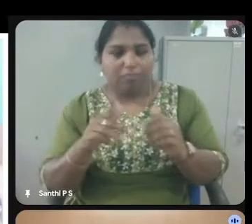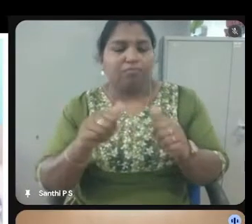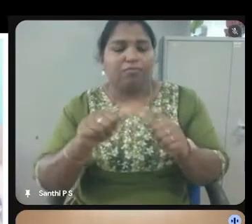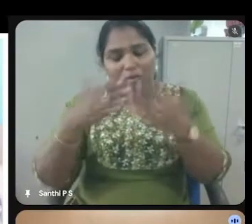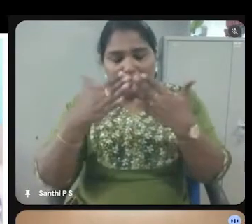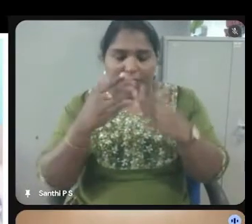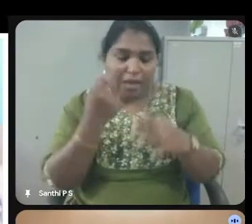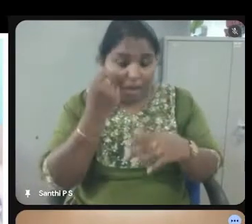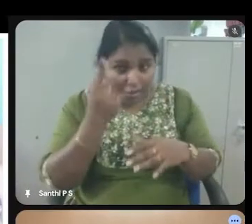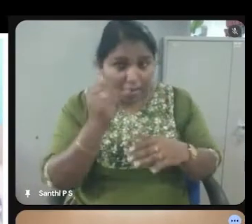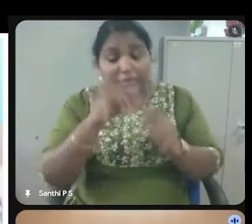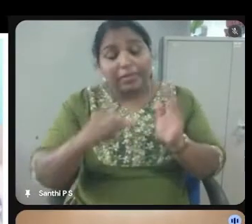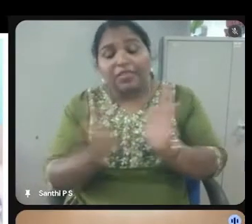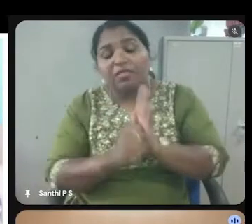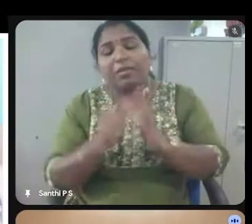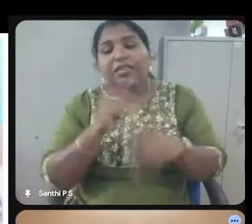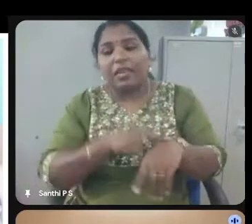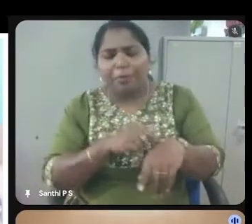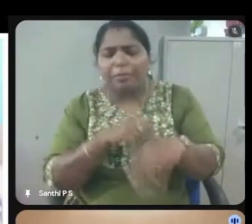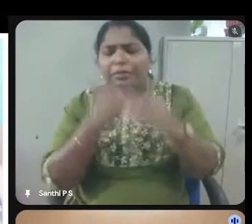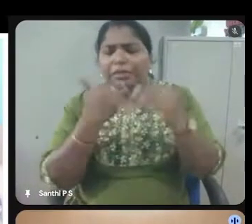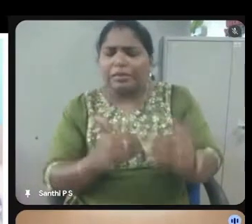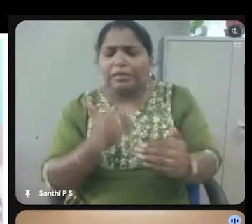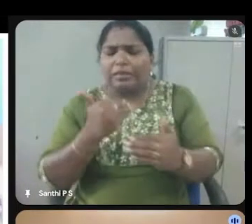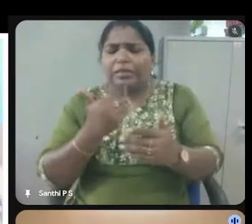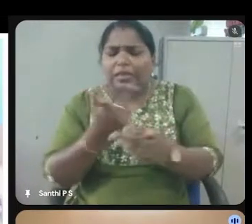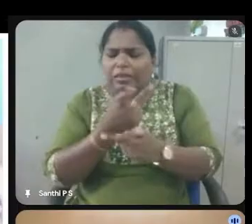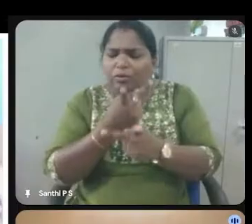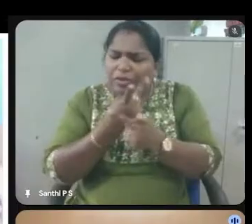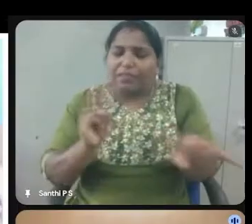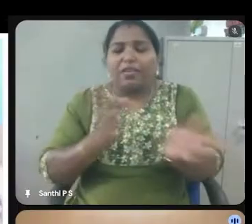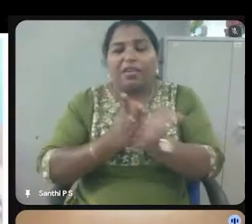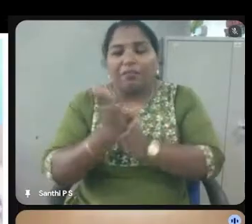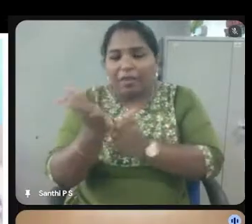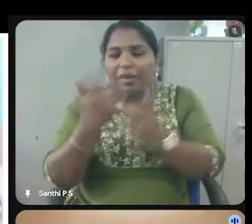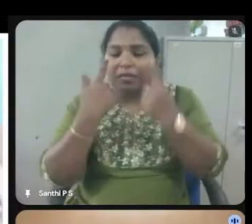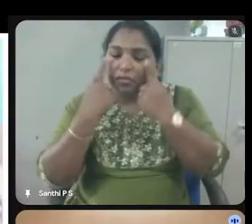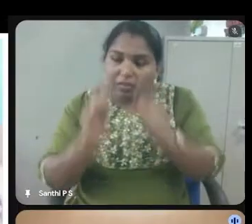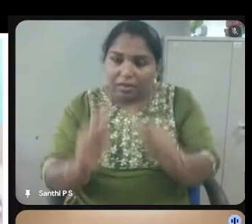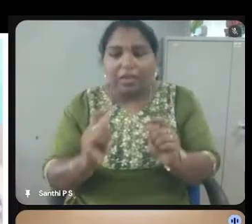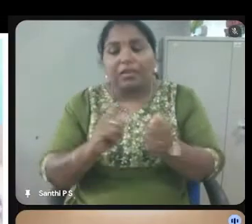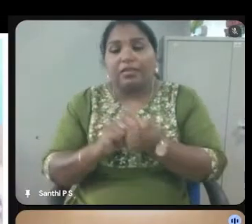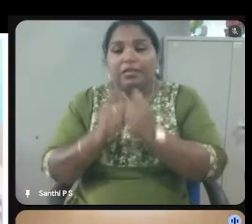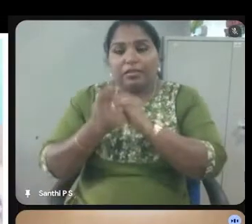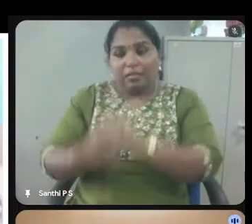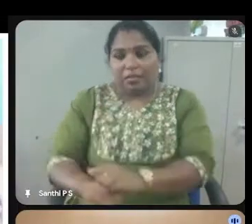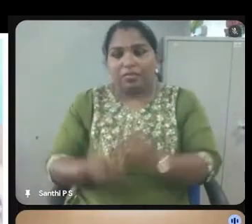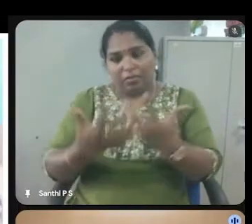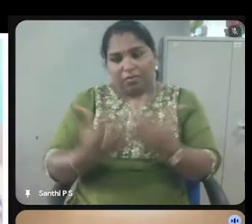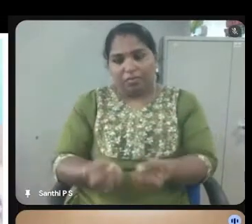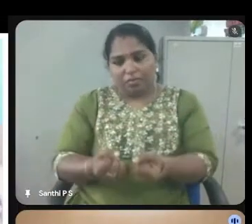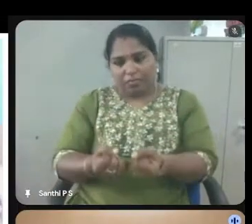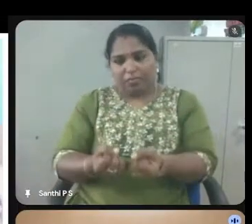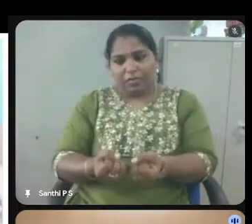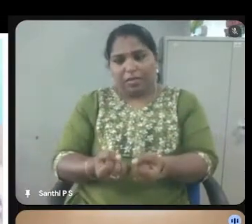നമുക്ക് 6 മാസം കൊണ്ട് കാണാൻ പറ്റും. ഇല്ല ശരിക്കും ഓട്ടിസം ആണെങ്കിൽ മാറ്റങ്ങൾ വരും, പക്ഷെ അതിന് ആ മാറ്റങ്ങൾക്ക് വരുന്ന പേസ് ഉണ്ട്. അതായത്